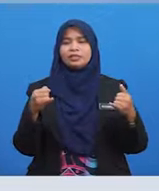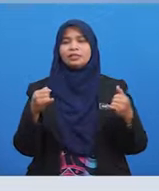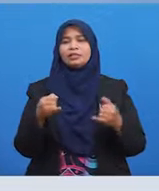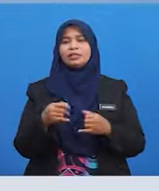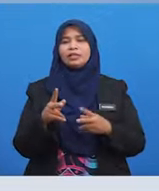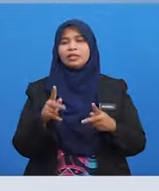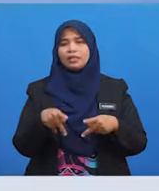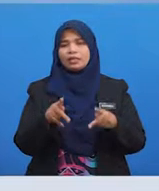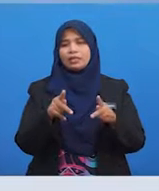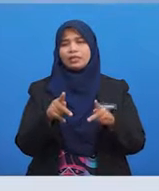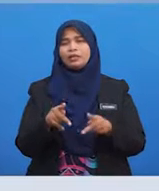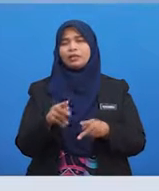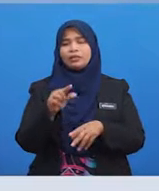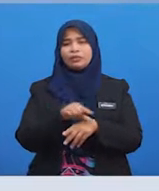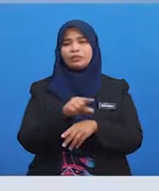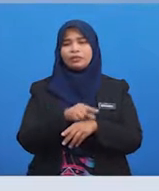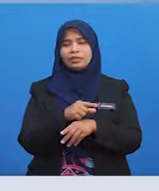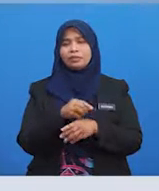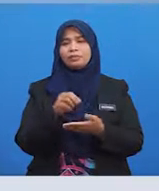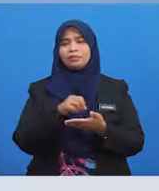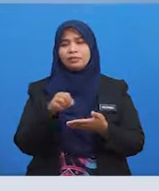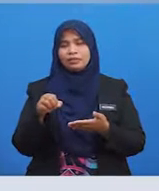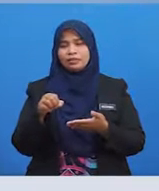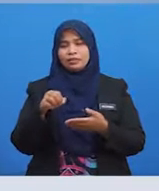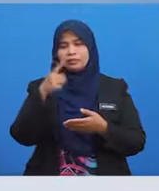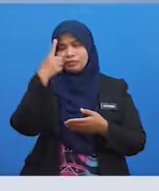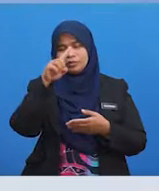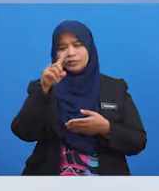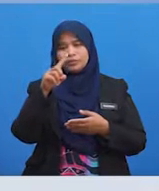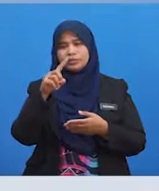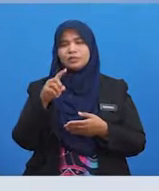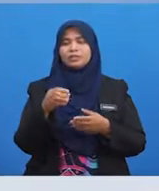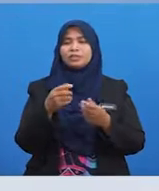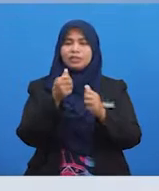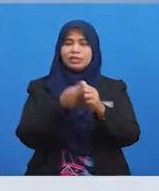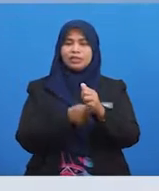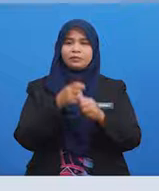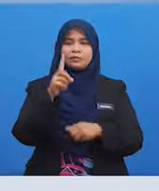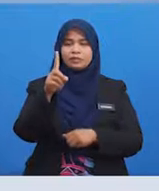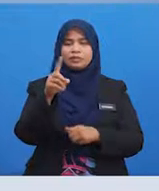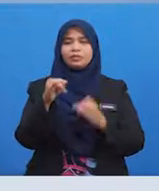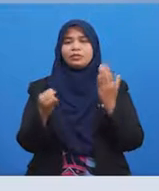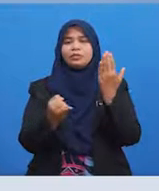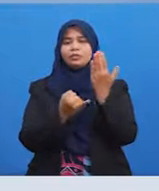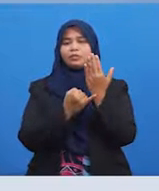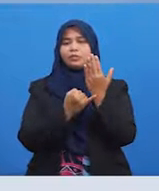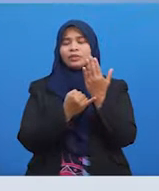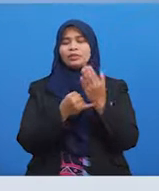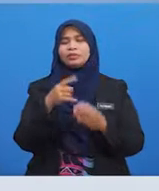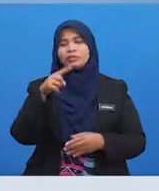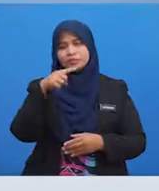pengkaedahan penggunaan penulisan untuk setiap satu imbuhan